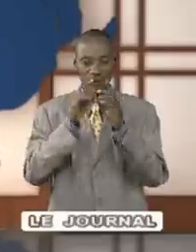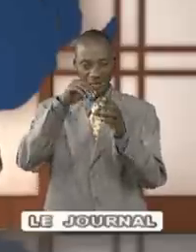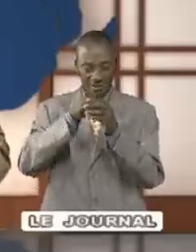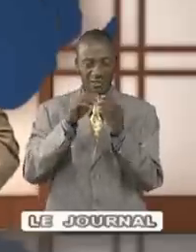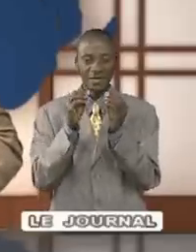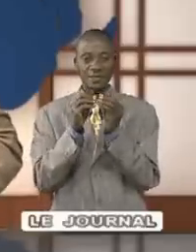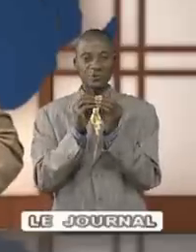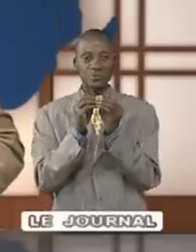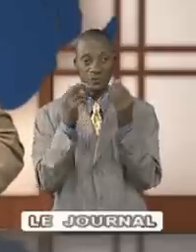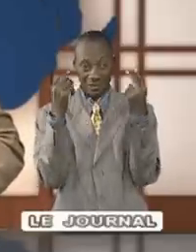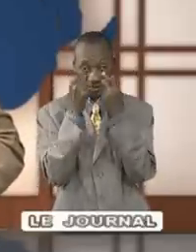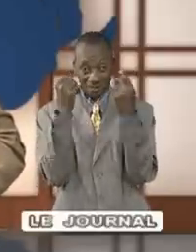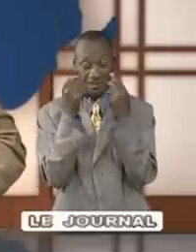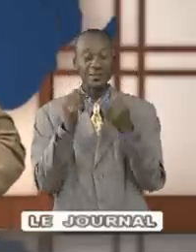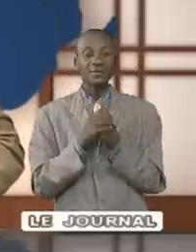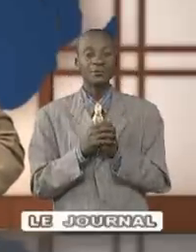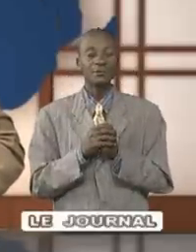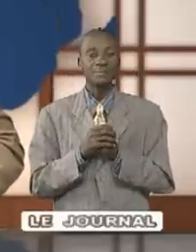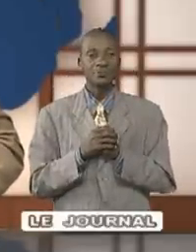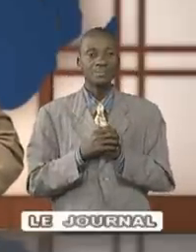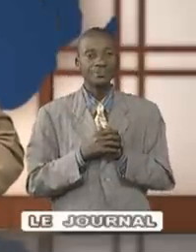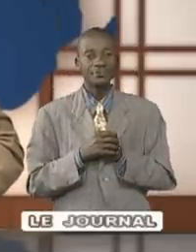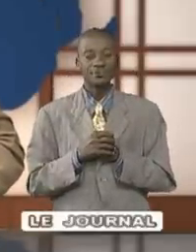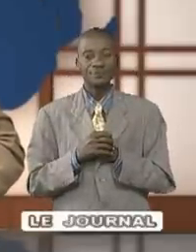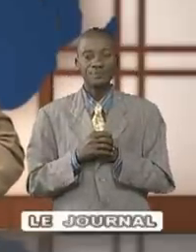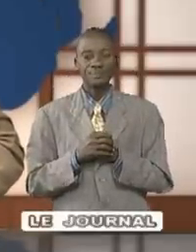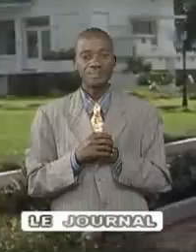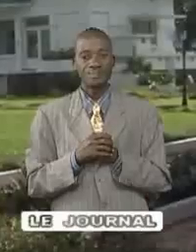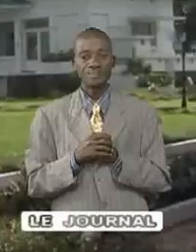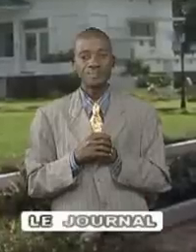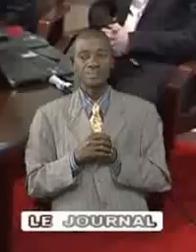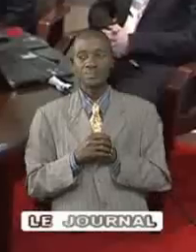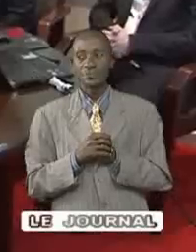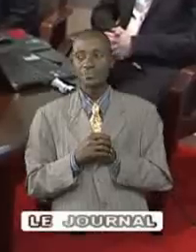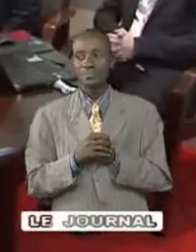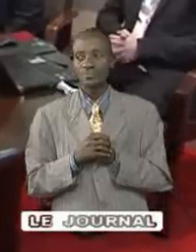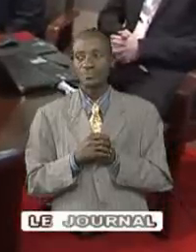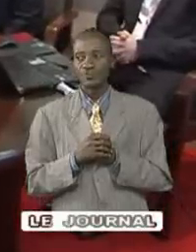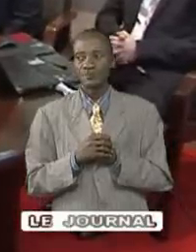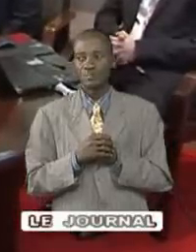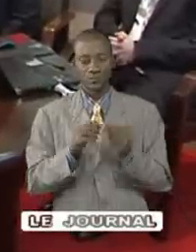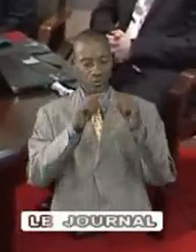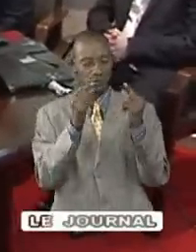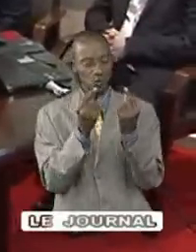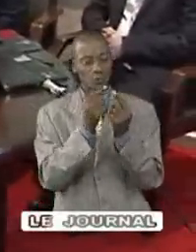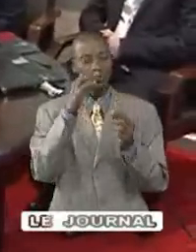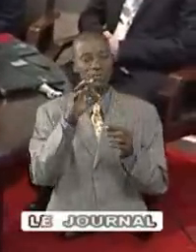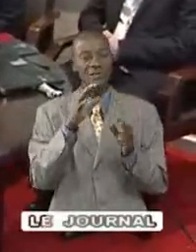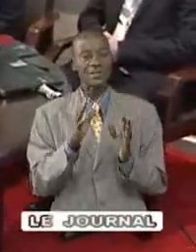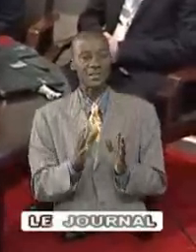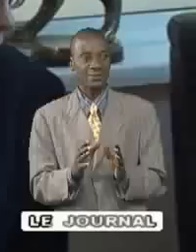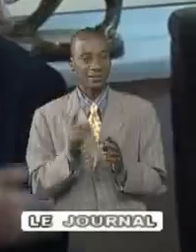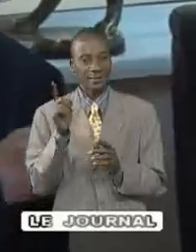les responsables de la firme Alpha Airport. Christian Ochoudi, Gisèle Ngalula. La firme française Alpha